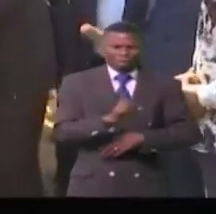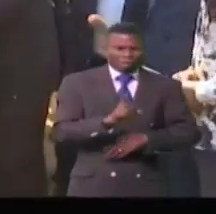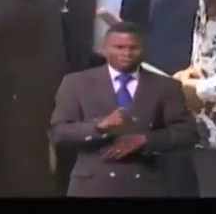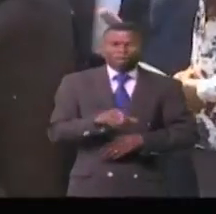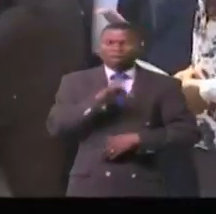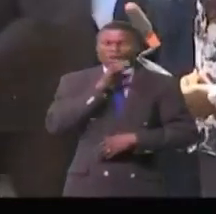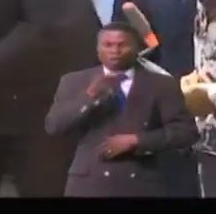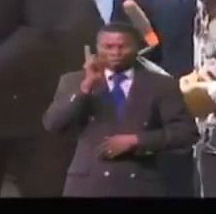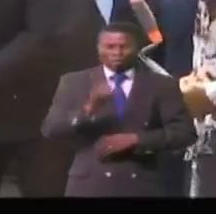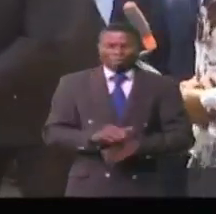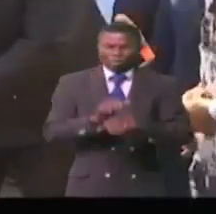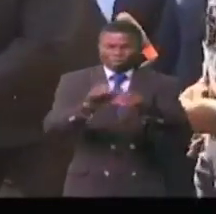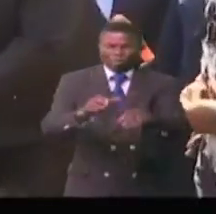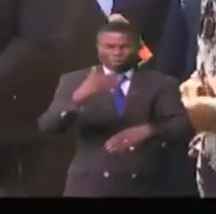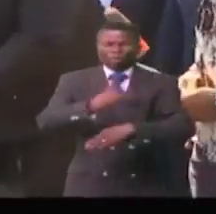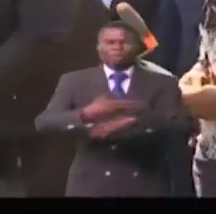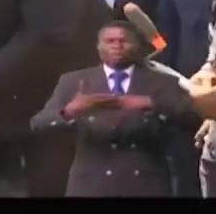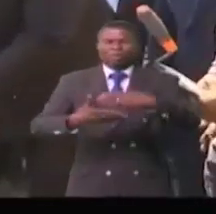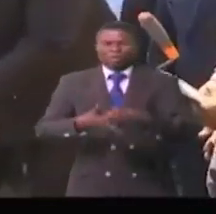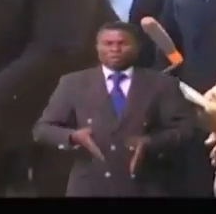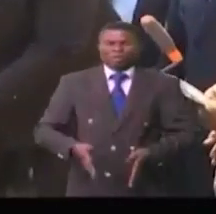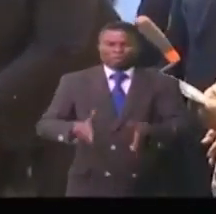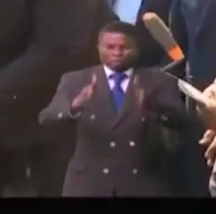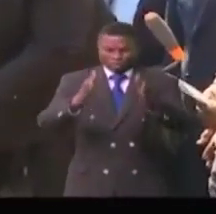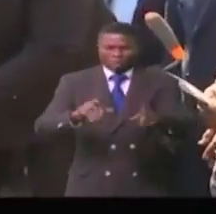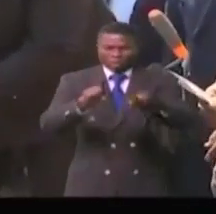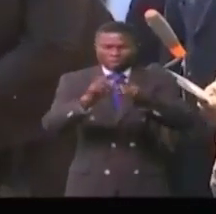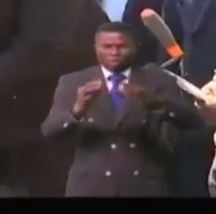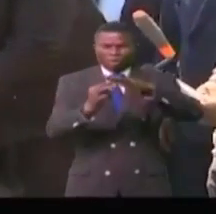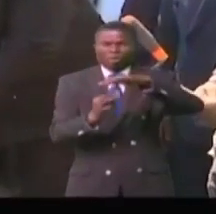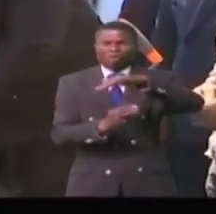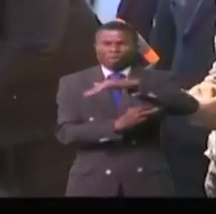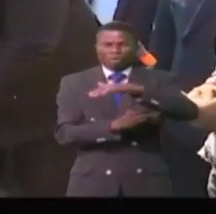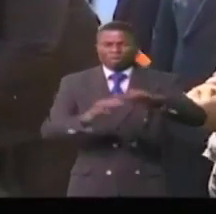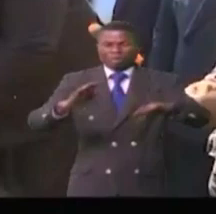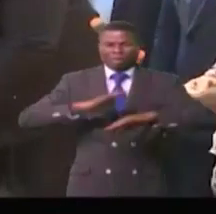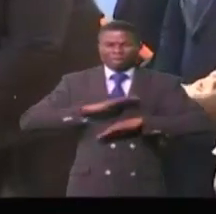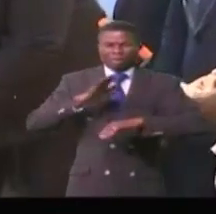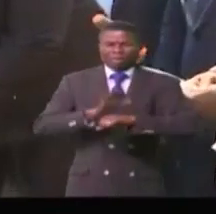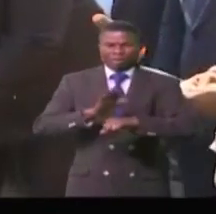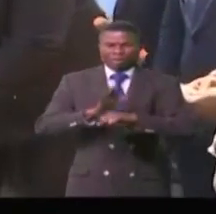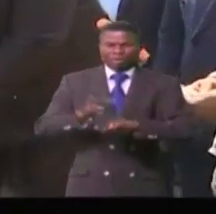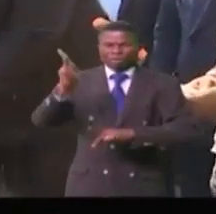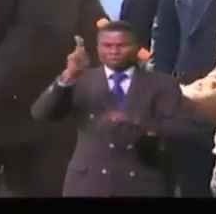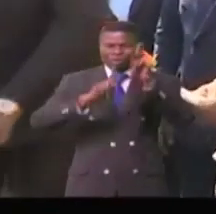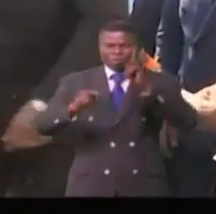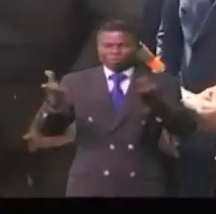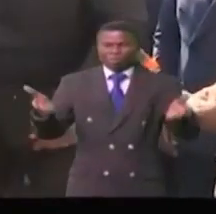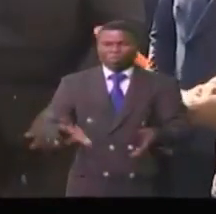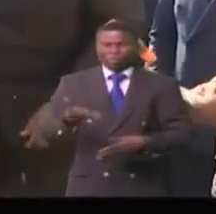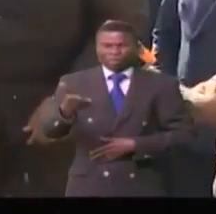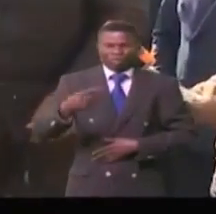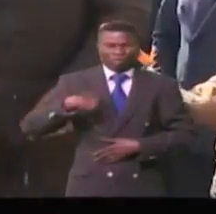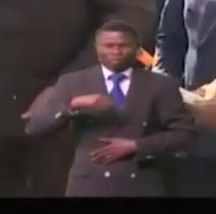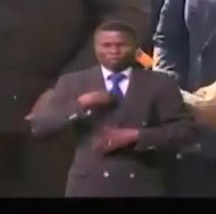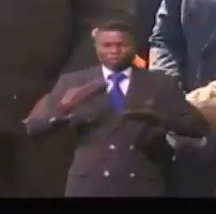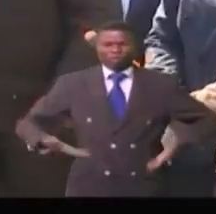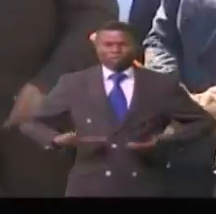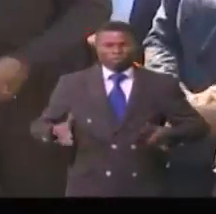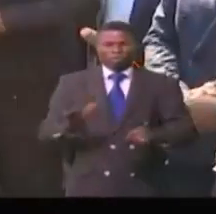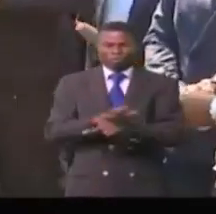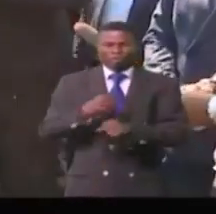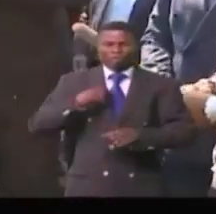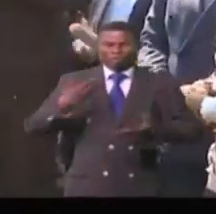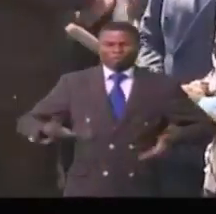la première pierre de construction de ces différents ouvrages à la grande satisfaction de la population. Nous sommes très heureux, je suis très